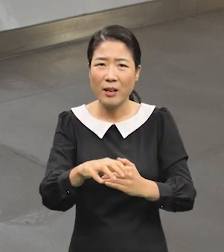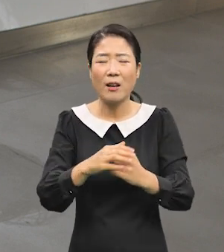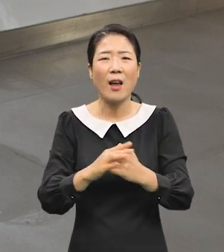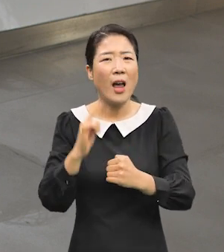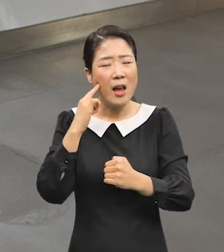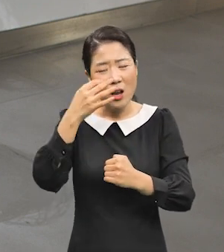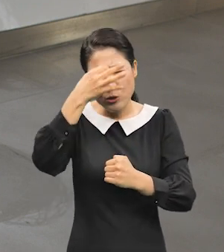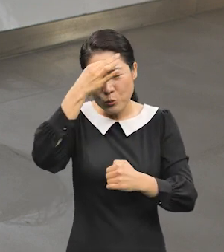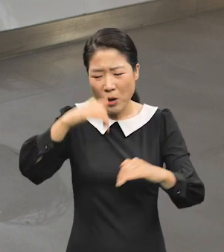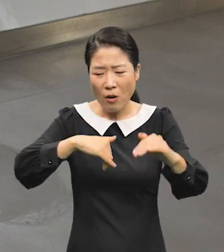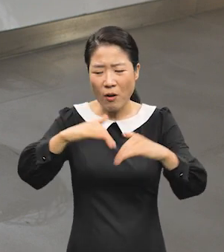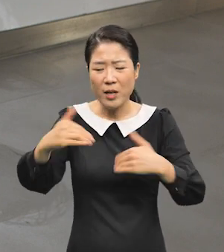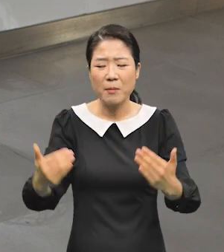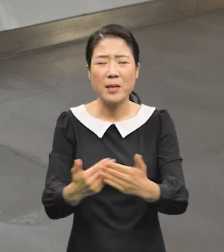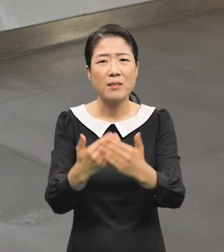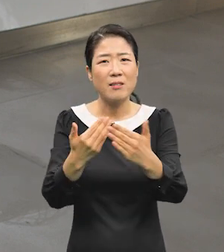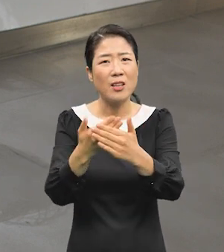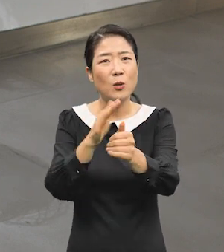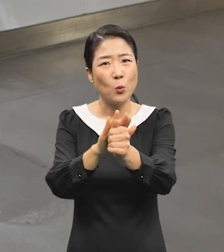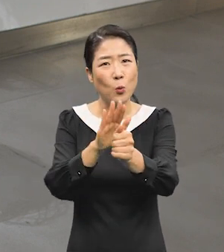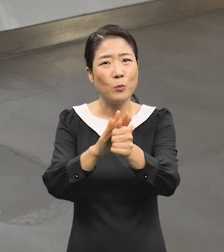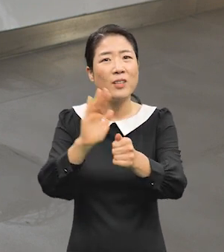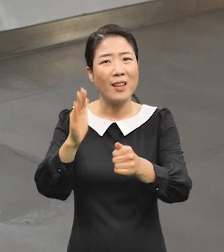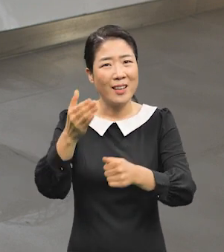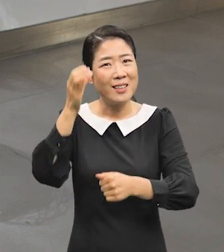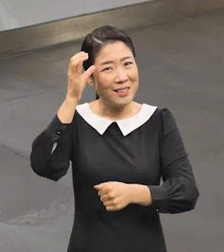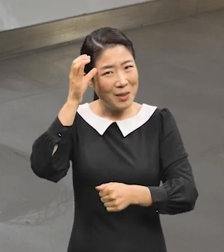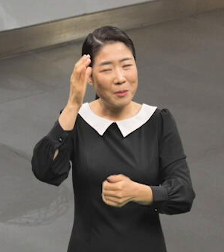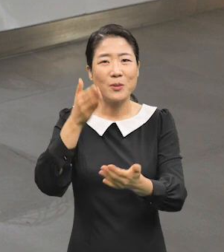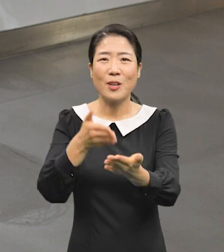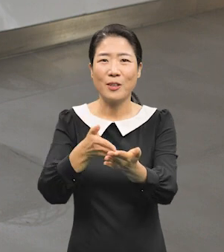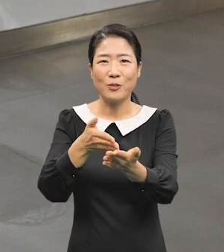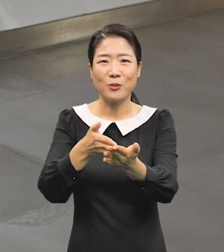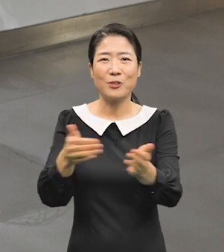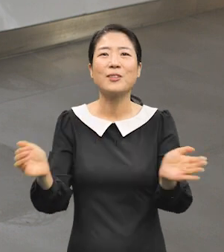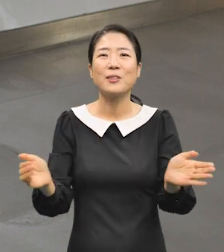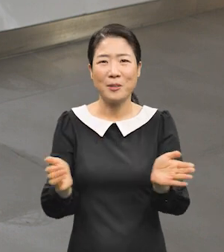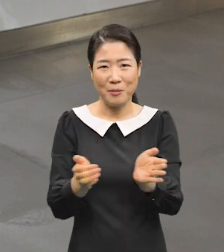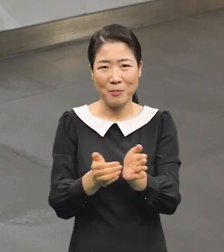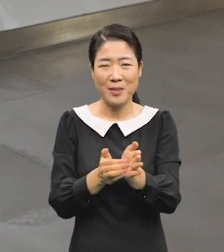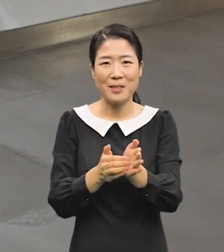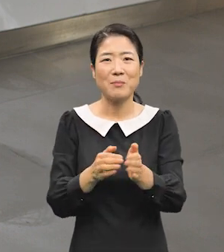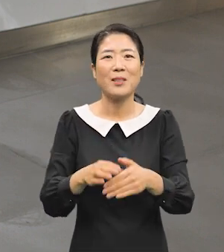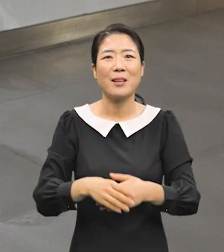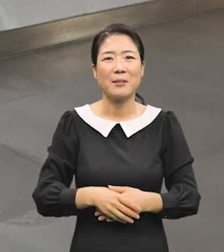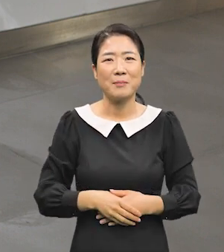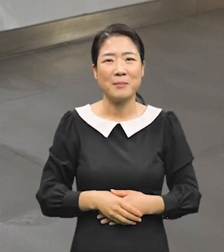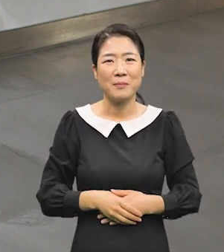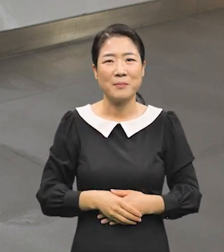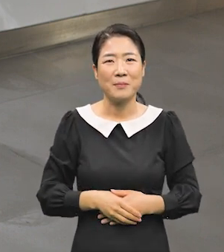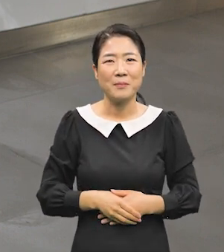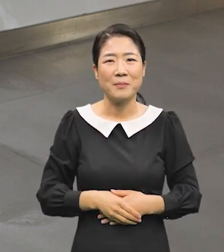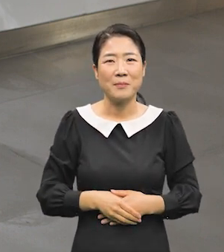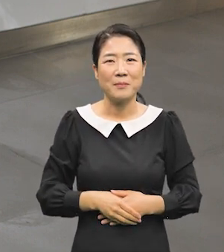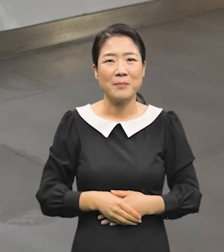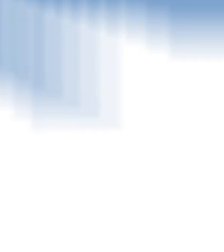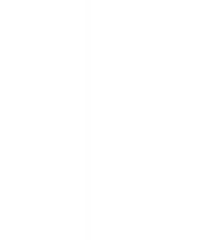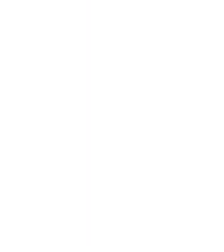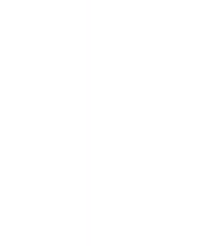거리를 활성화하는데 기여하길 바라봅니다 내일이 빛나는 기회 도시에서 헬로광주 정지현